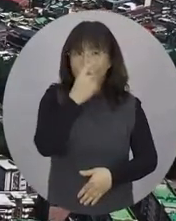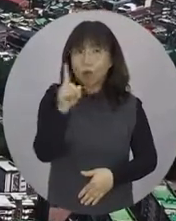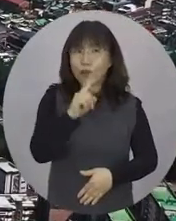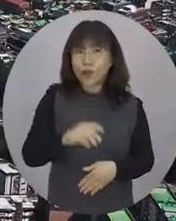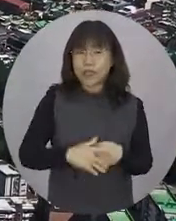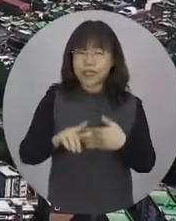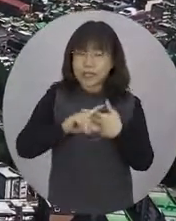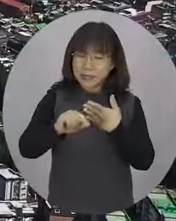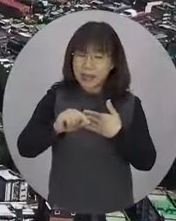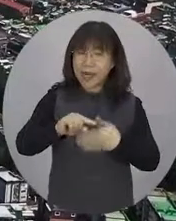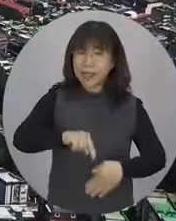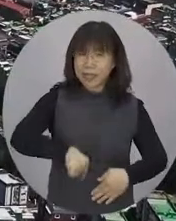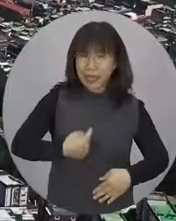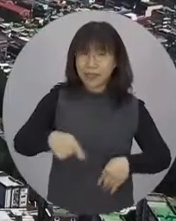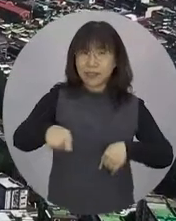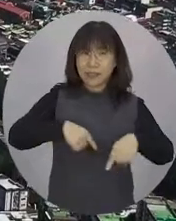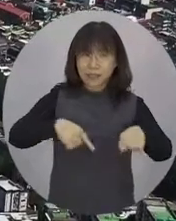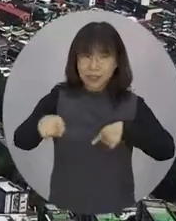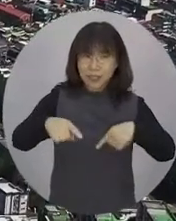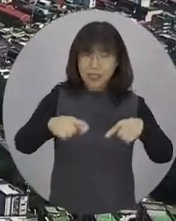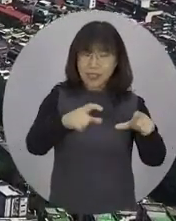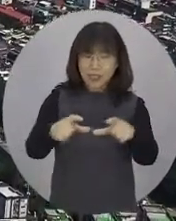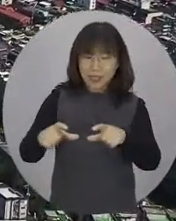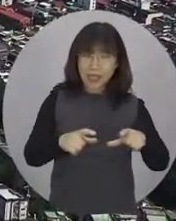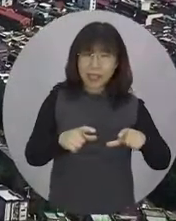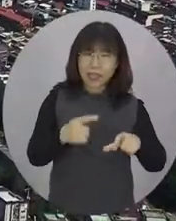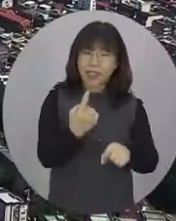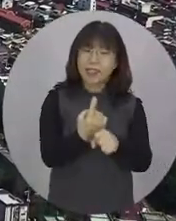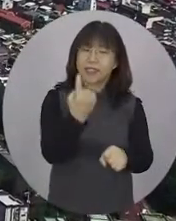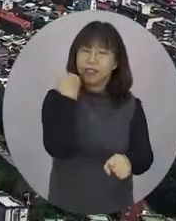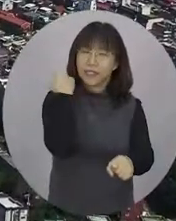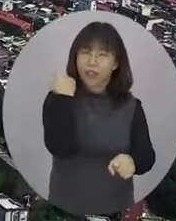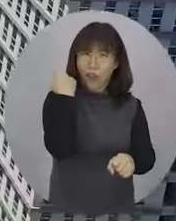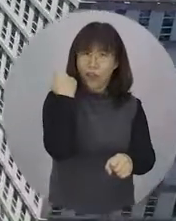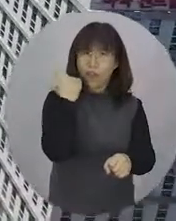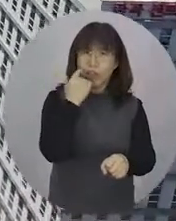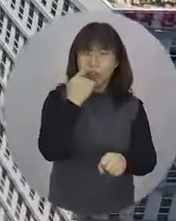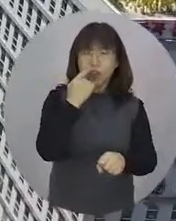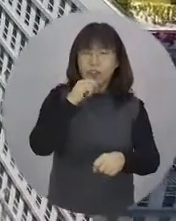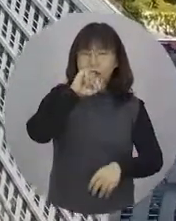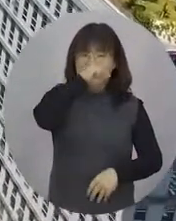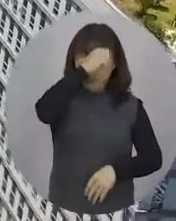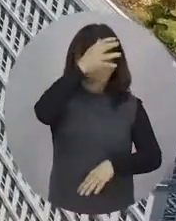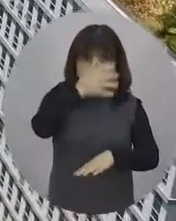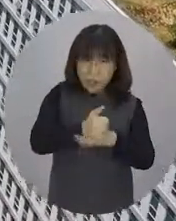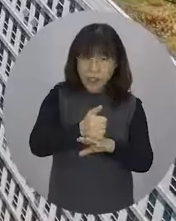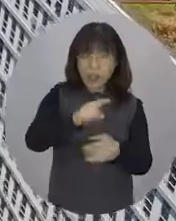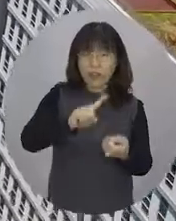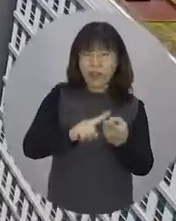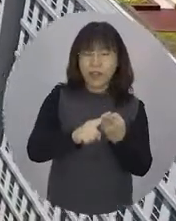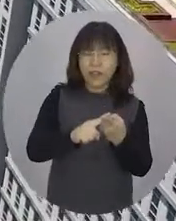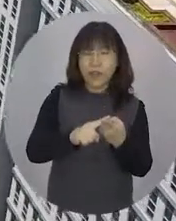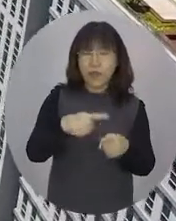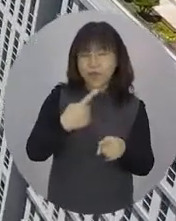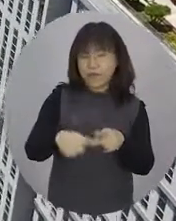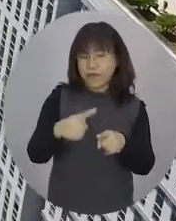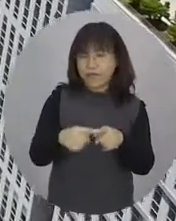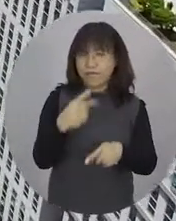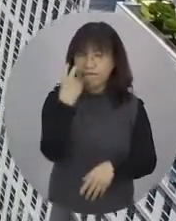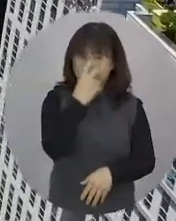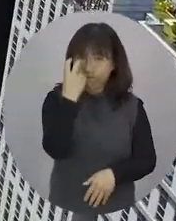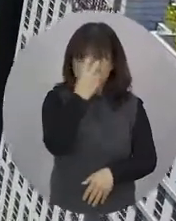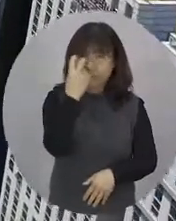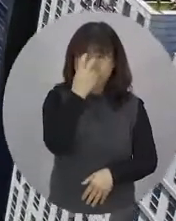지방재정분석은 지방자치단체의 재정현황과 운영성과를 전년도 결산자료에 근거해 종합적으로 분석하고